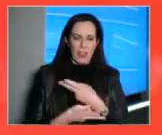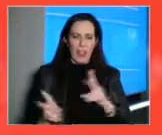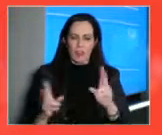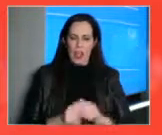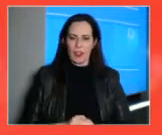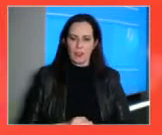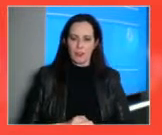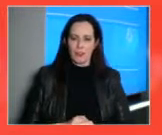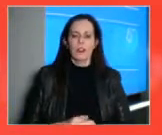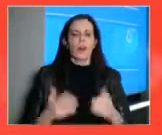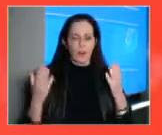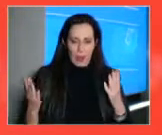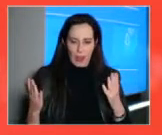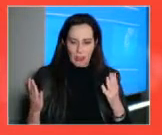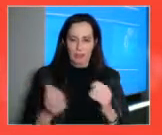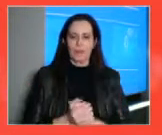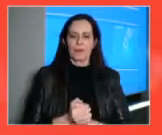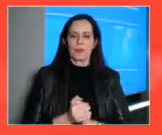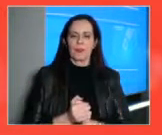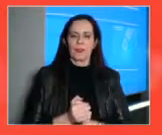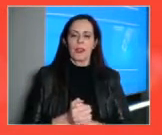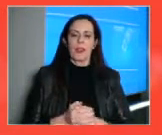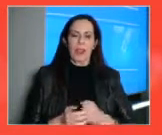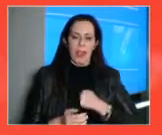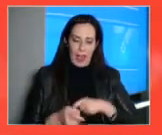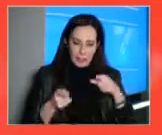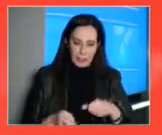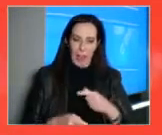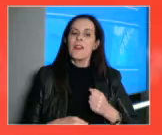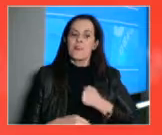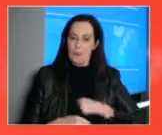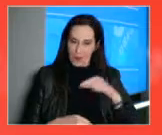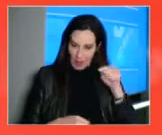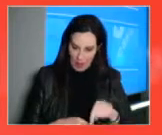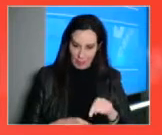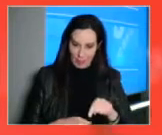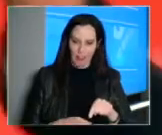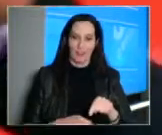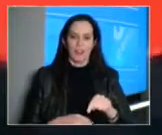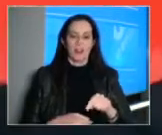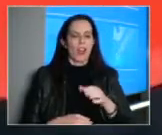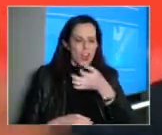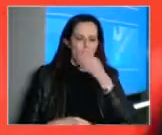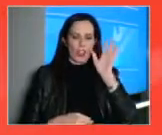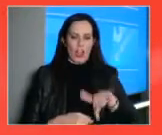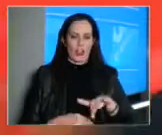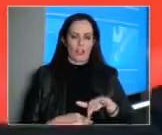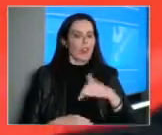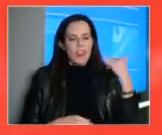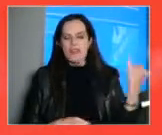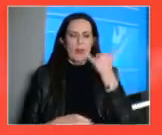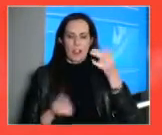possible. Well, my friends, this is Canada, and in Canada, better